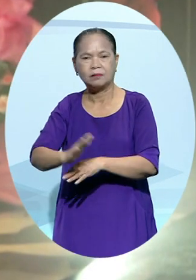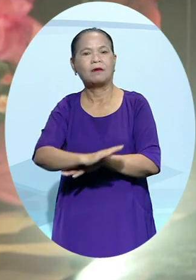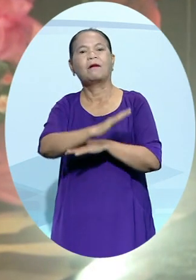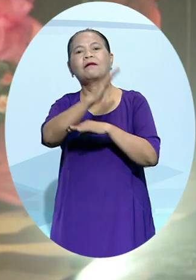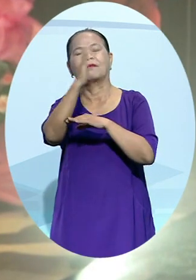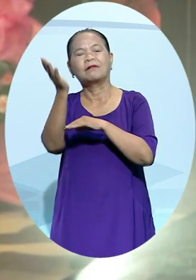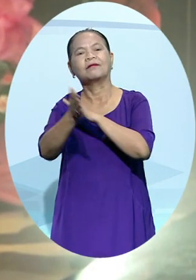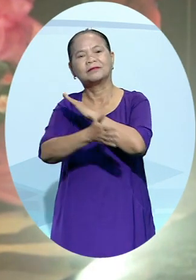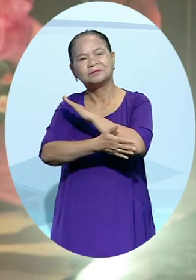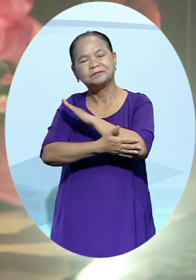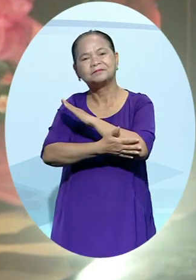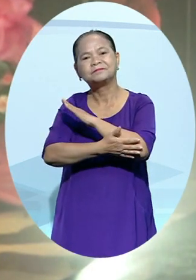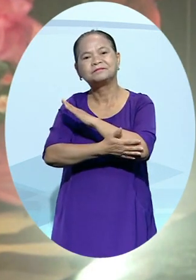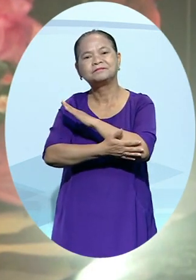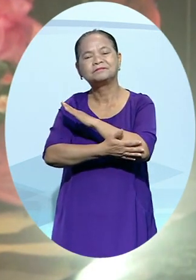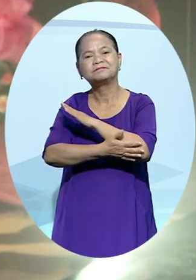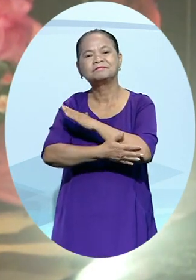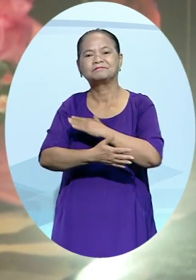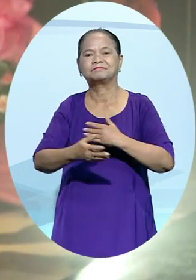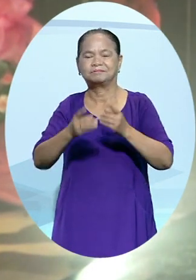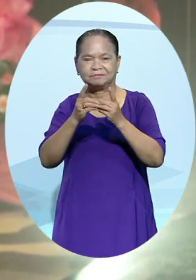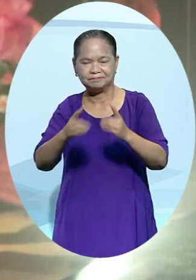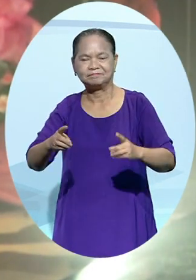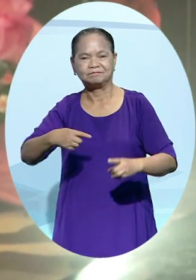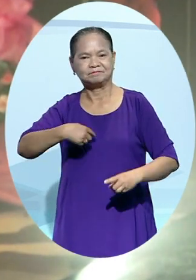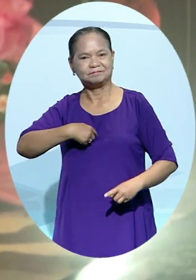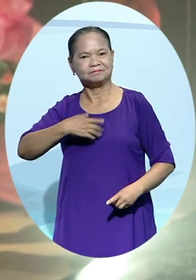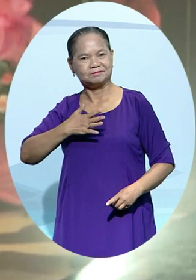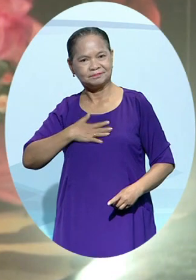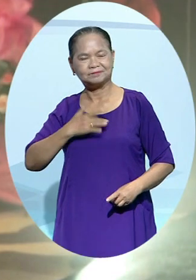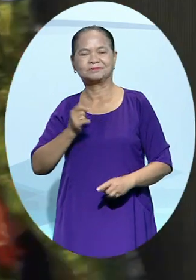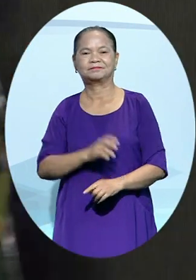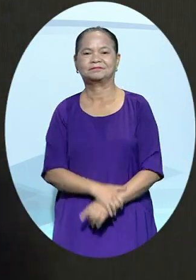hơn, giúp cho nhiều doanh nhân khẳng định được cá tính doanh nhân của mình.